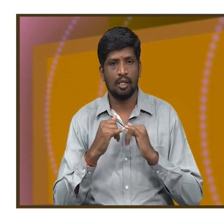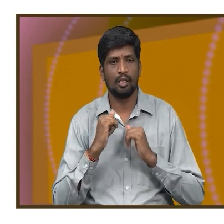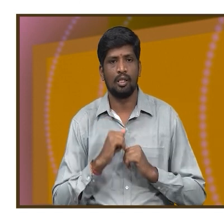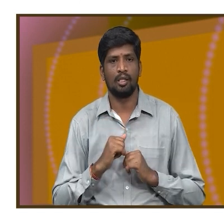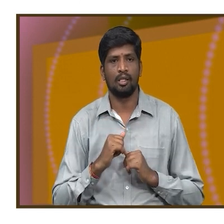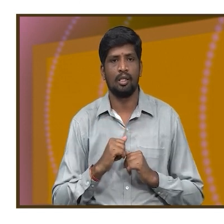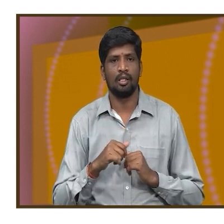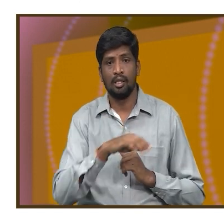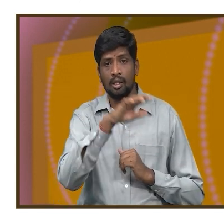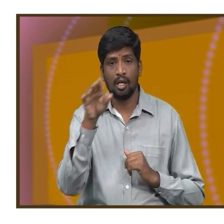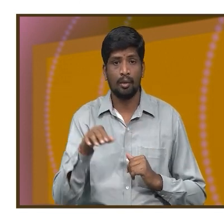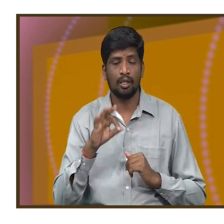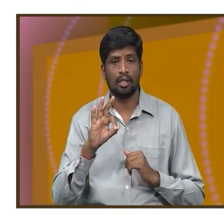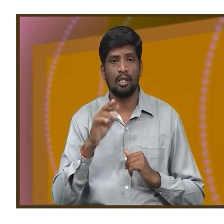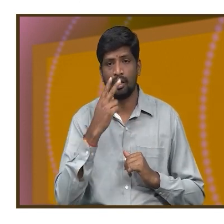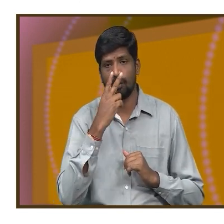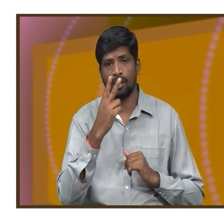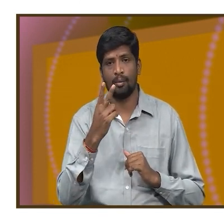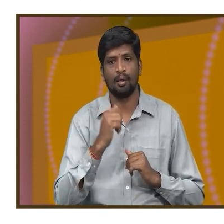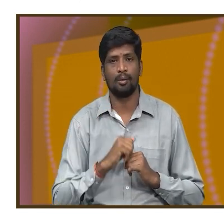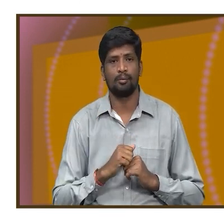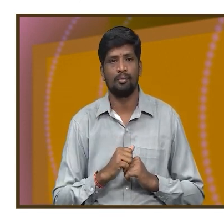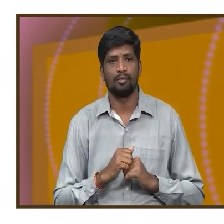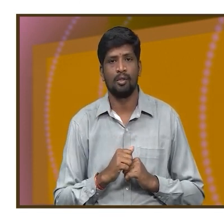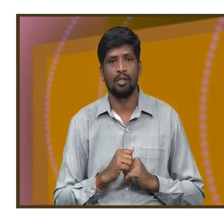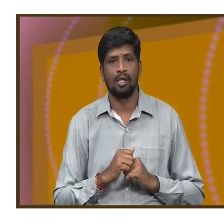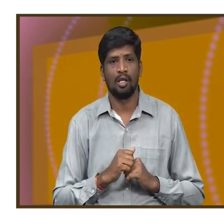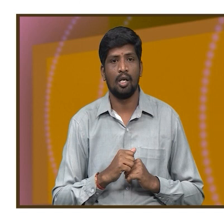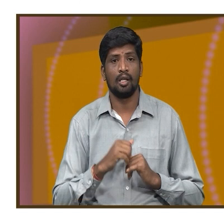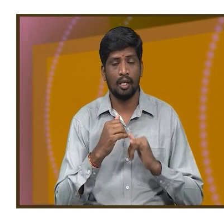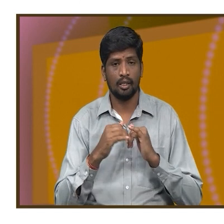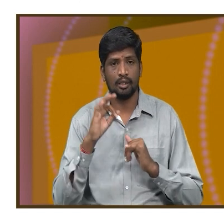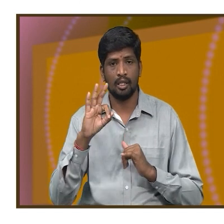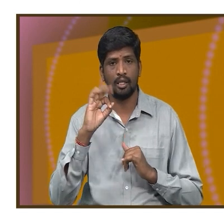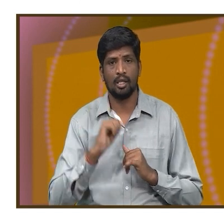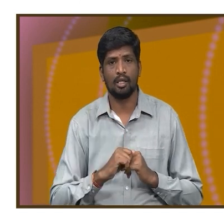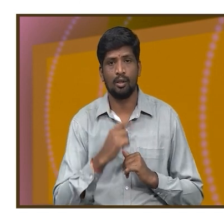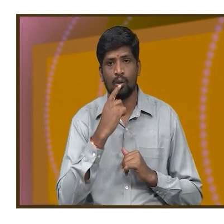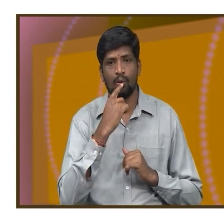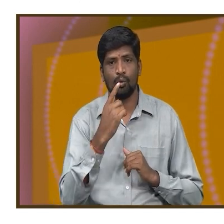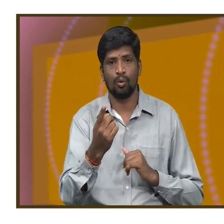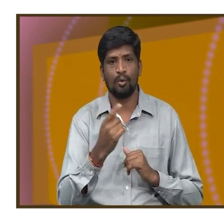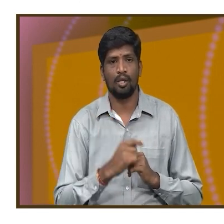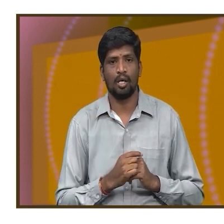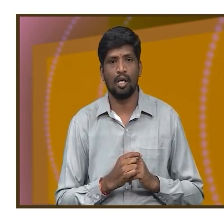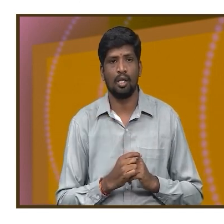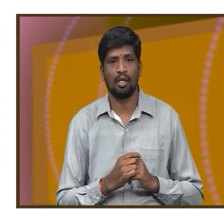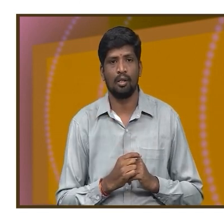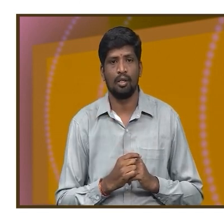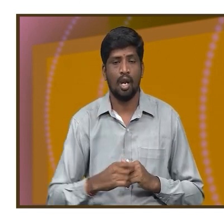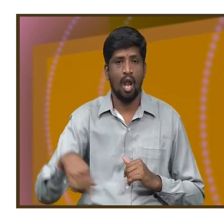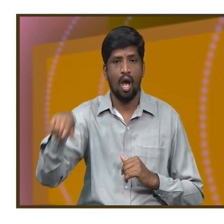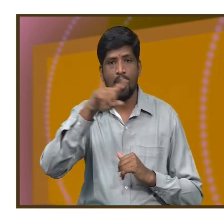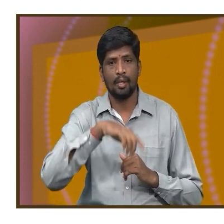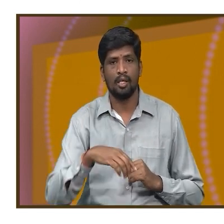வகையிலே இன்று ஒரு அப்படிப்பட்ட ஒரு கதையை தான் நம்ம இந்த பகுதியிலே பார்க்க இருக்கின்றோம். அதில் அந்த கதையிலும் வந்து ஒரு விந்தை கதையிலும் சிறந்த